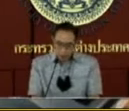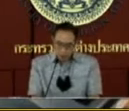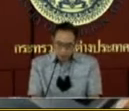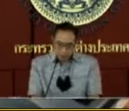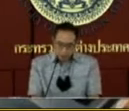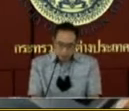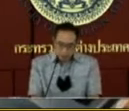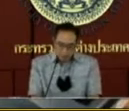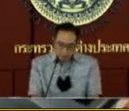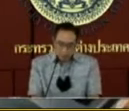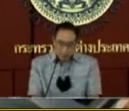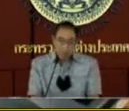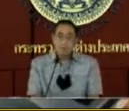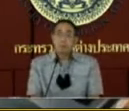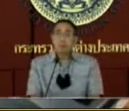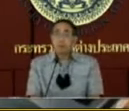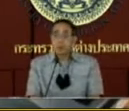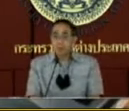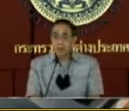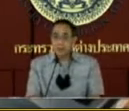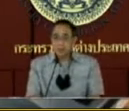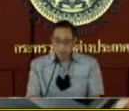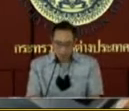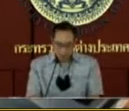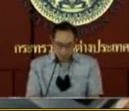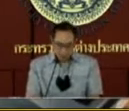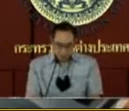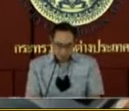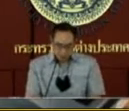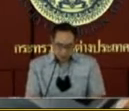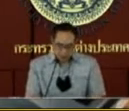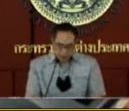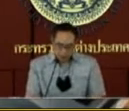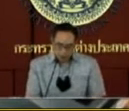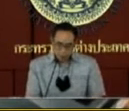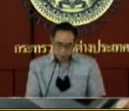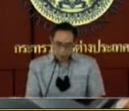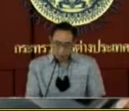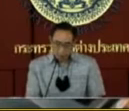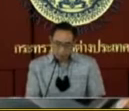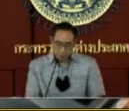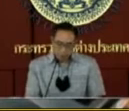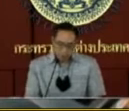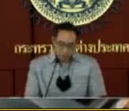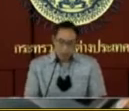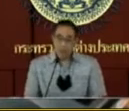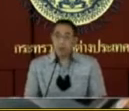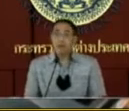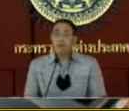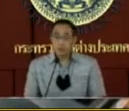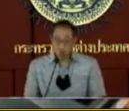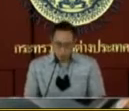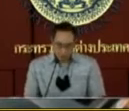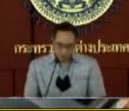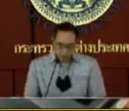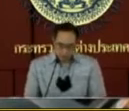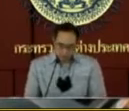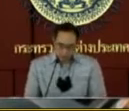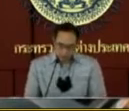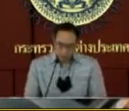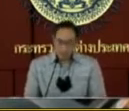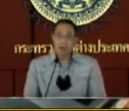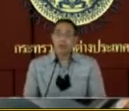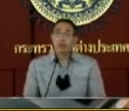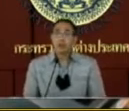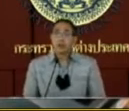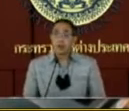นุษยชนของประเทศไทยในรอบที่3นี้มีบรรยากาศที่สร้างสรรค์นะครับแล้วก็ครอบคลุมหลากหลายประเด็นหลายประเทศชื่นชมการดำเนิน